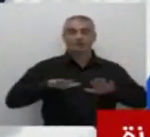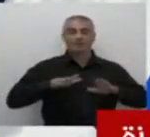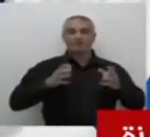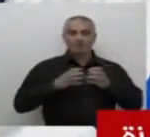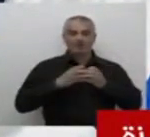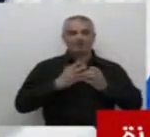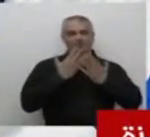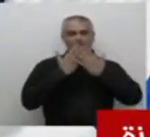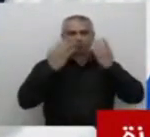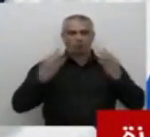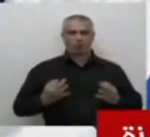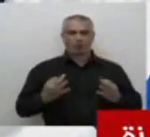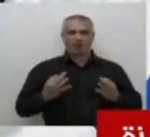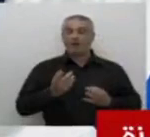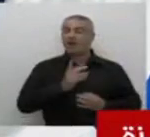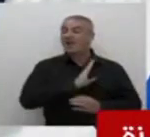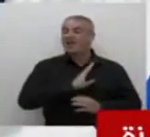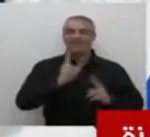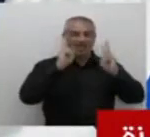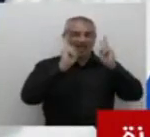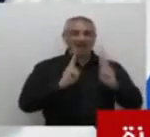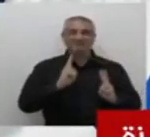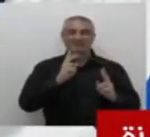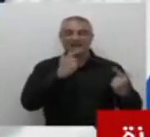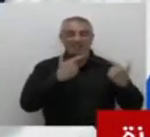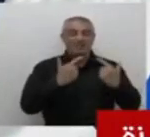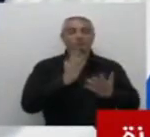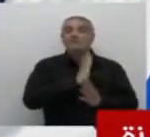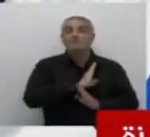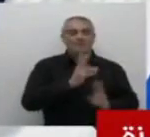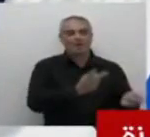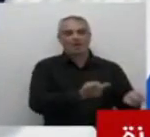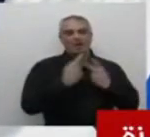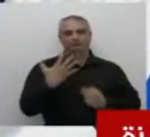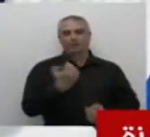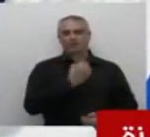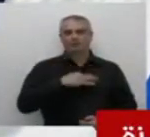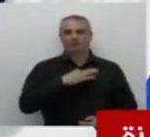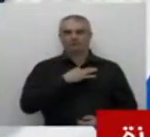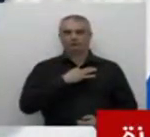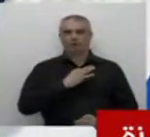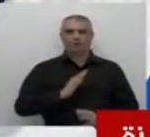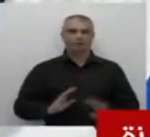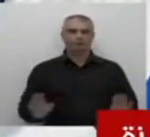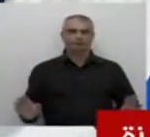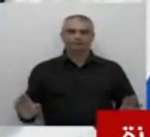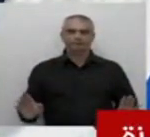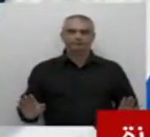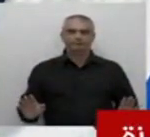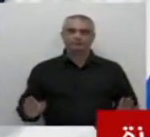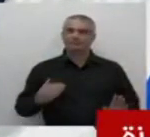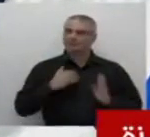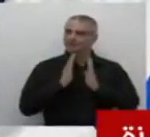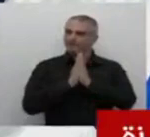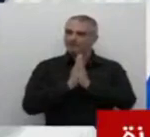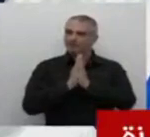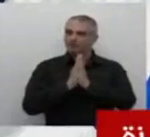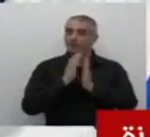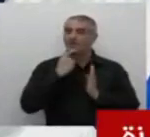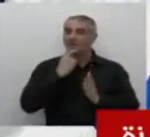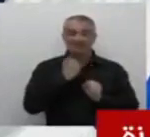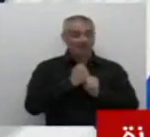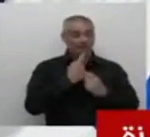تعليماتي بخصوص المختطفين انه لن يكون هناك وقف لاطلاق النار دون اعاده هؤلاء المختطفين